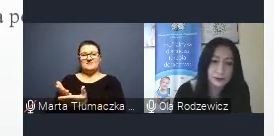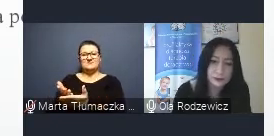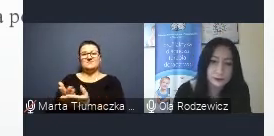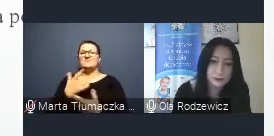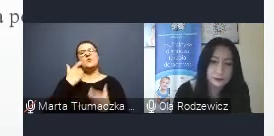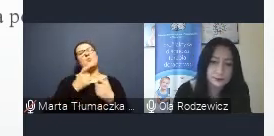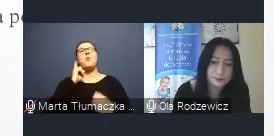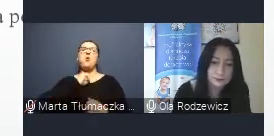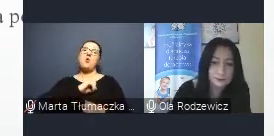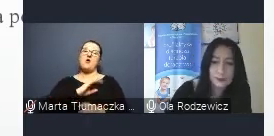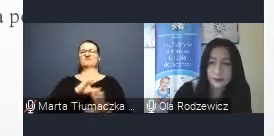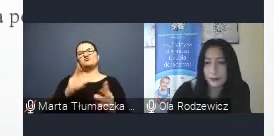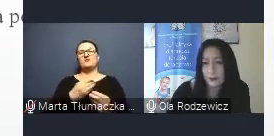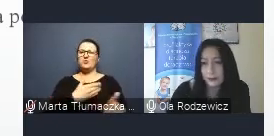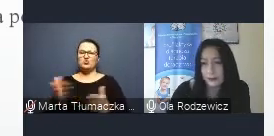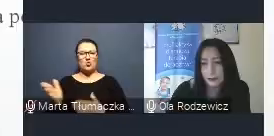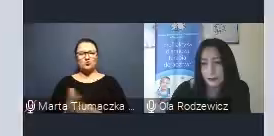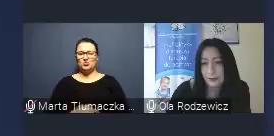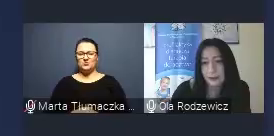jest w porządku.